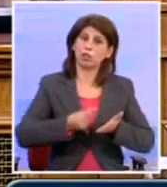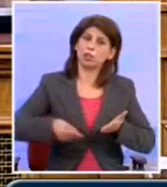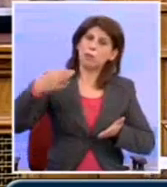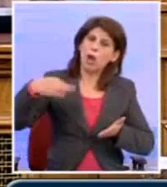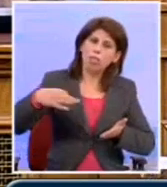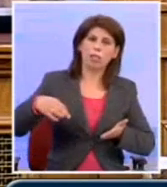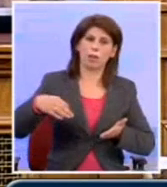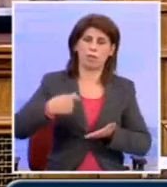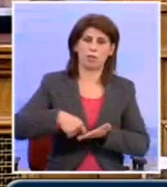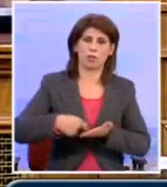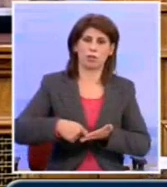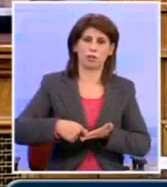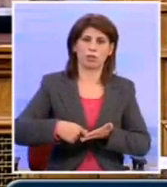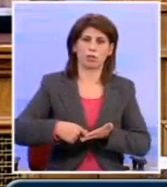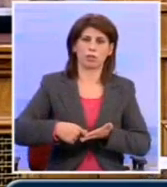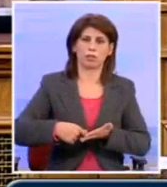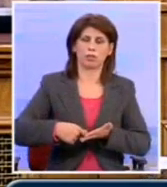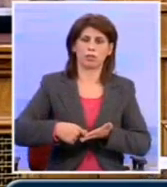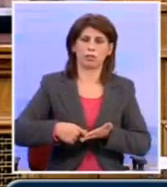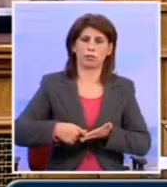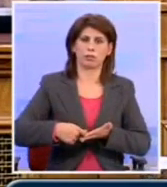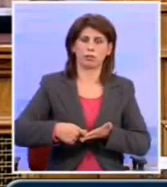ισχνών φορολογούμενων, των πιο ασθενικών